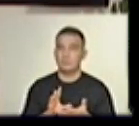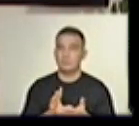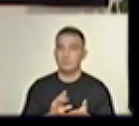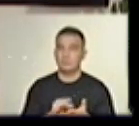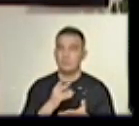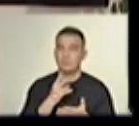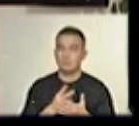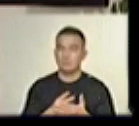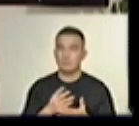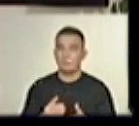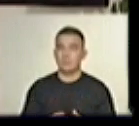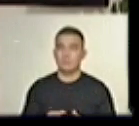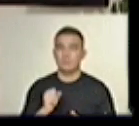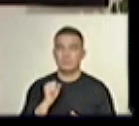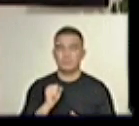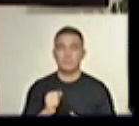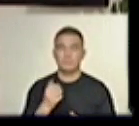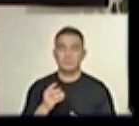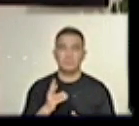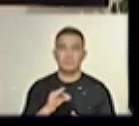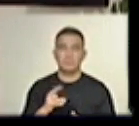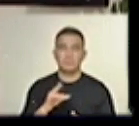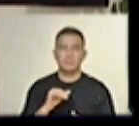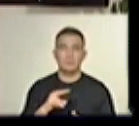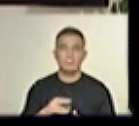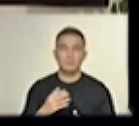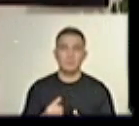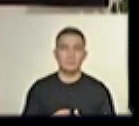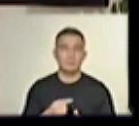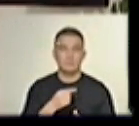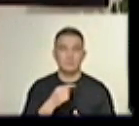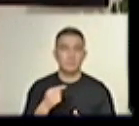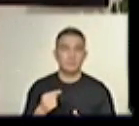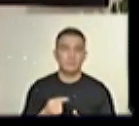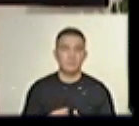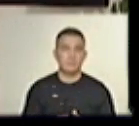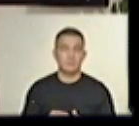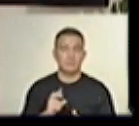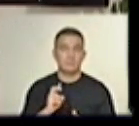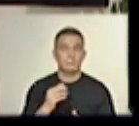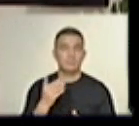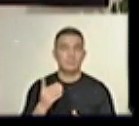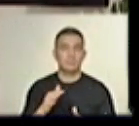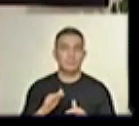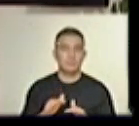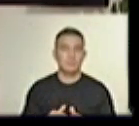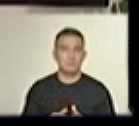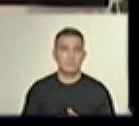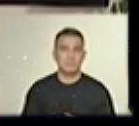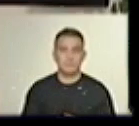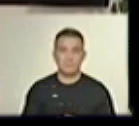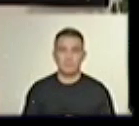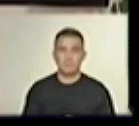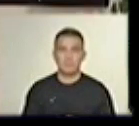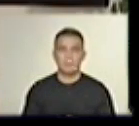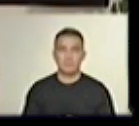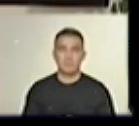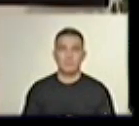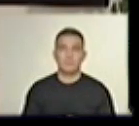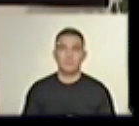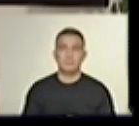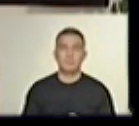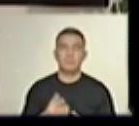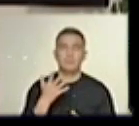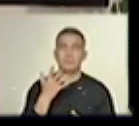5 ko'paytirilgan A ning moduli ayru B ning moduli barobar